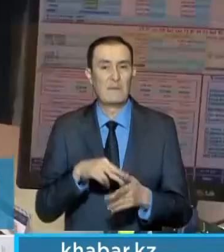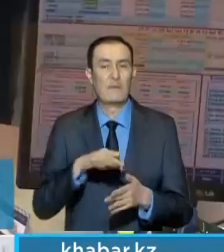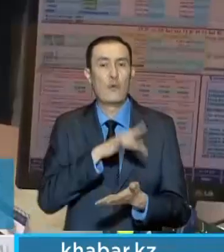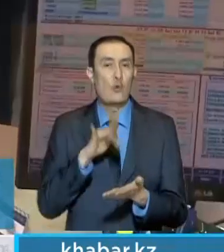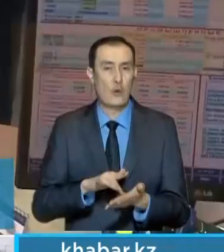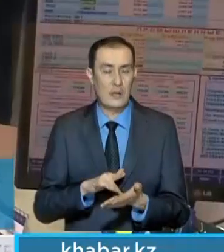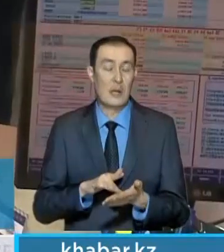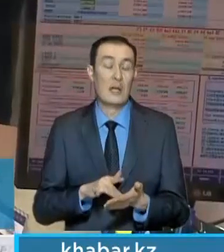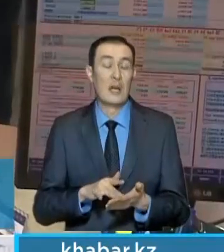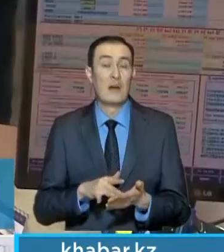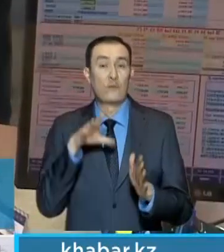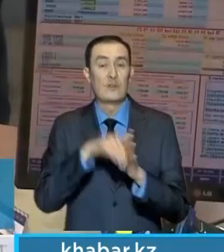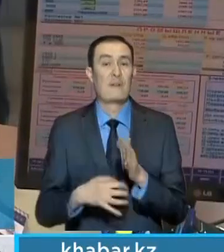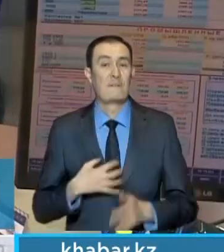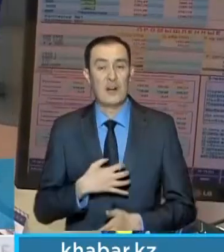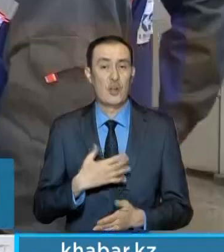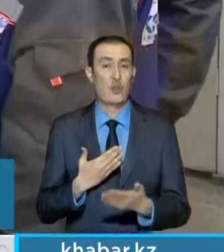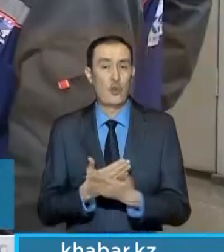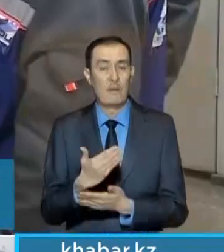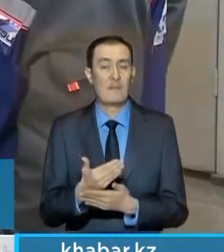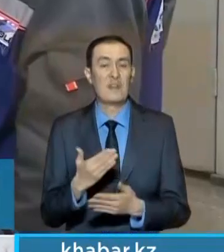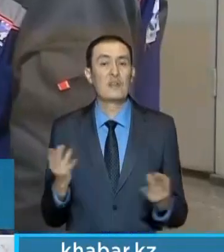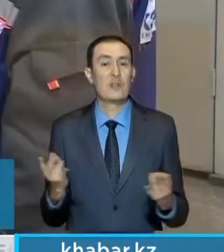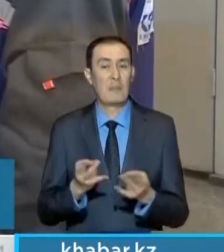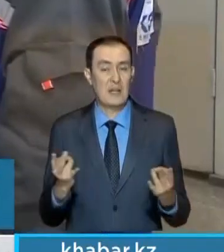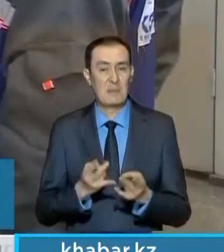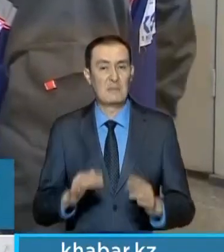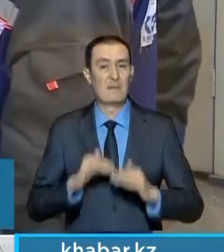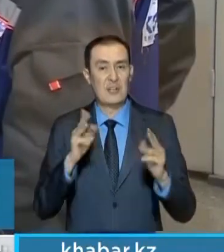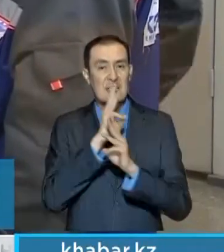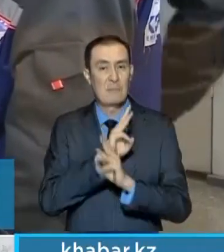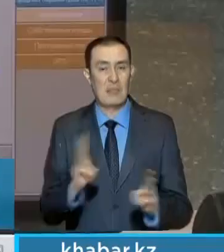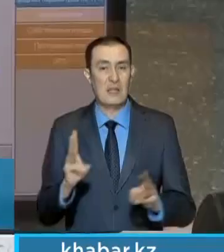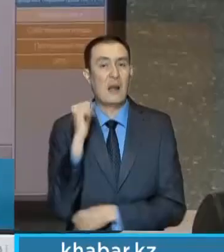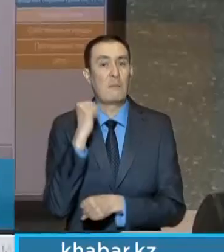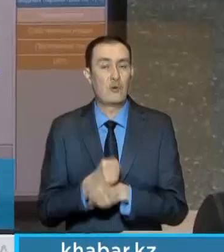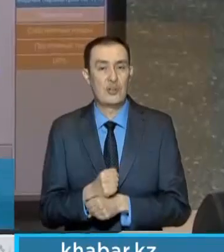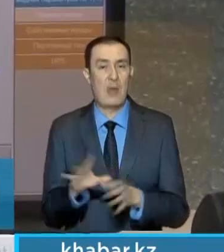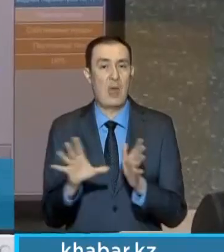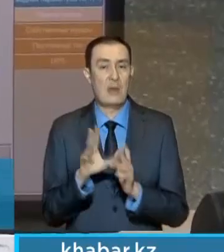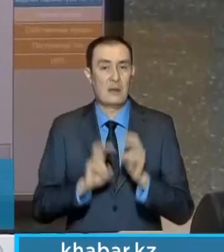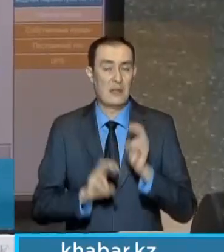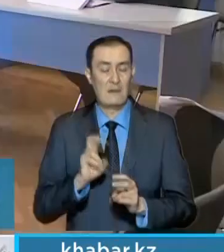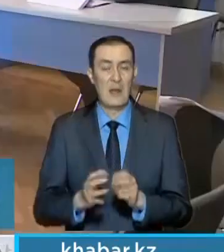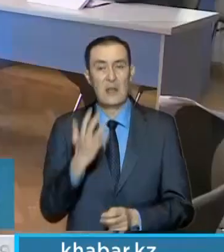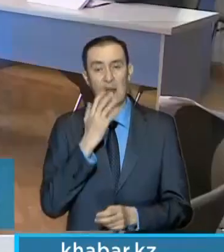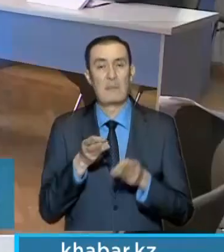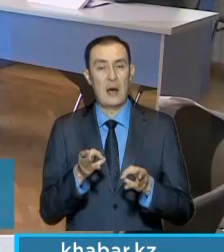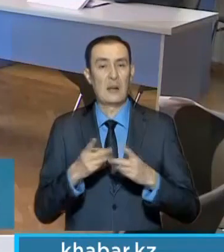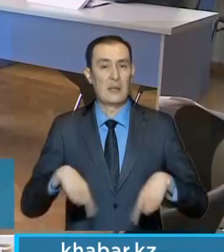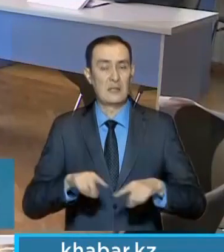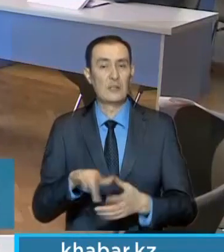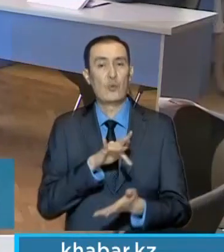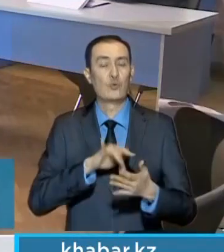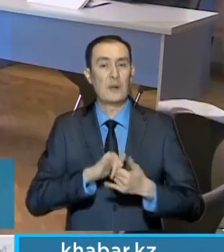городе среди ключевых доводов И острая необходимость повышения зарплаты Энергетиков в прошлом году теплоснабжающие организации